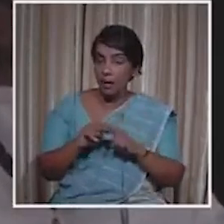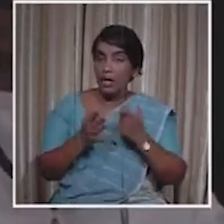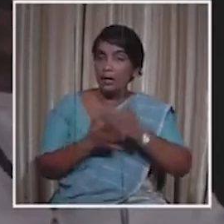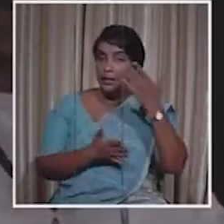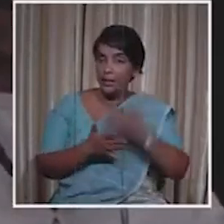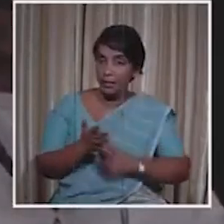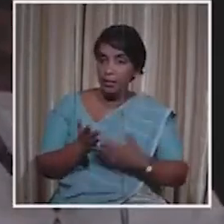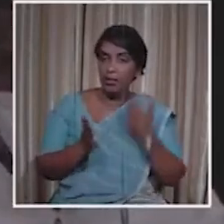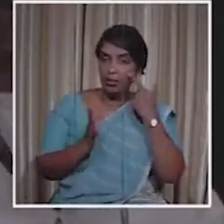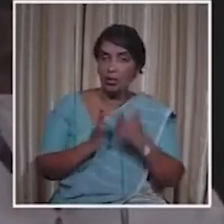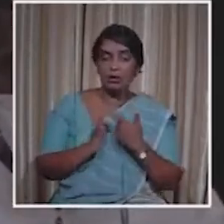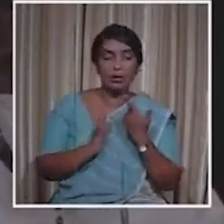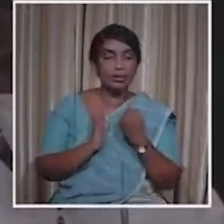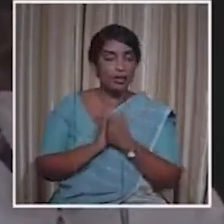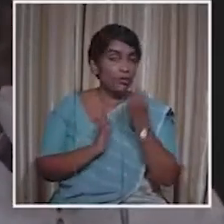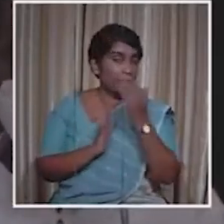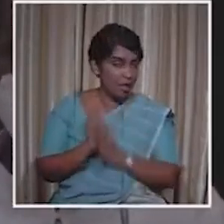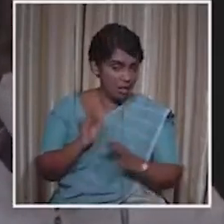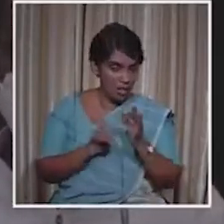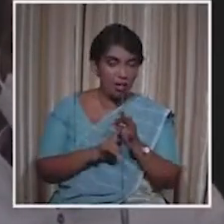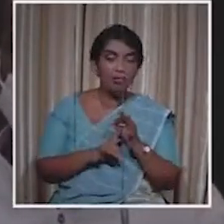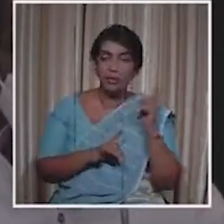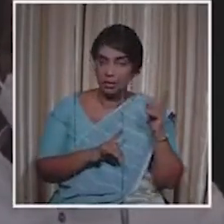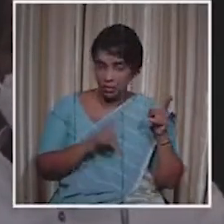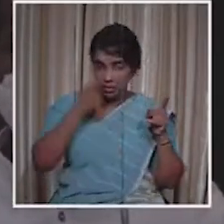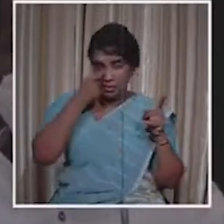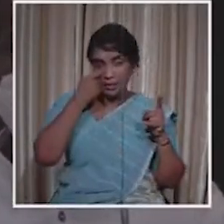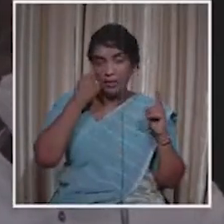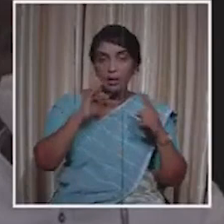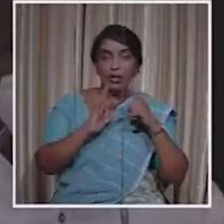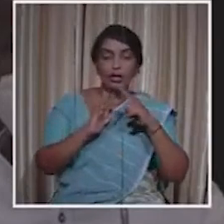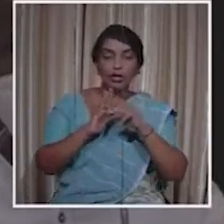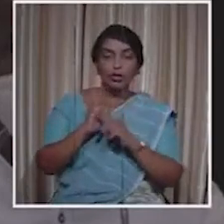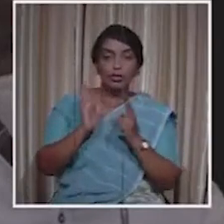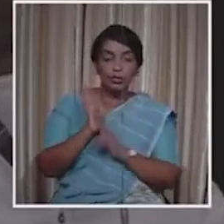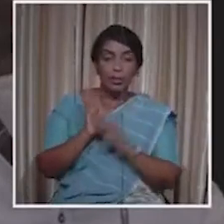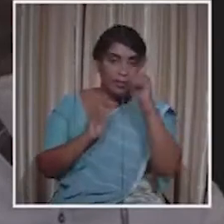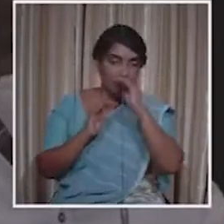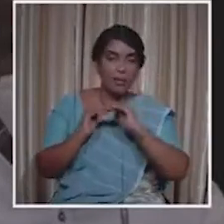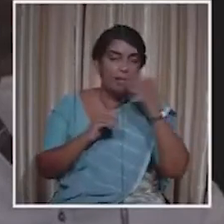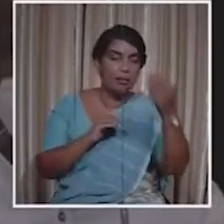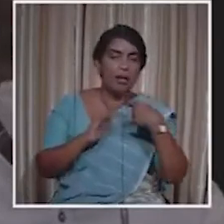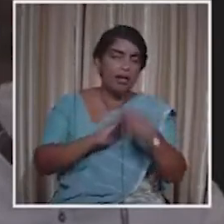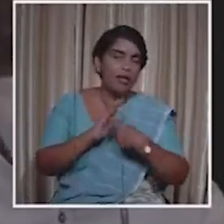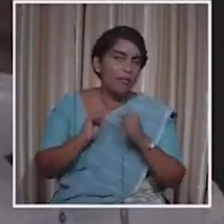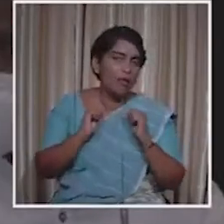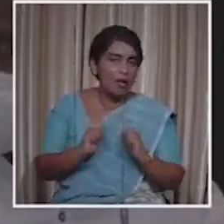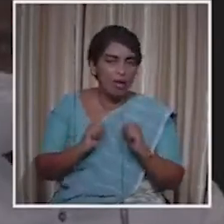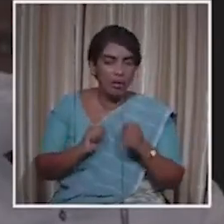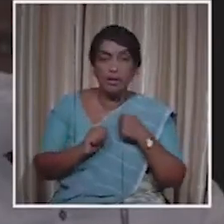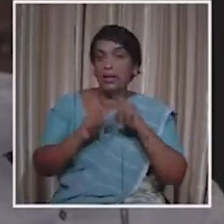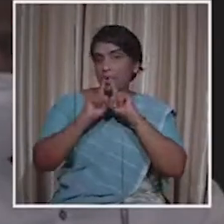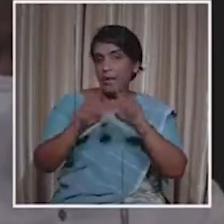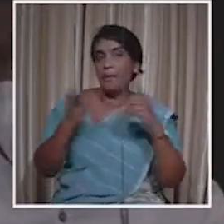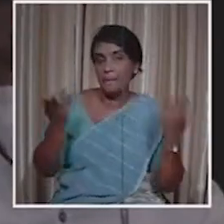நிதியமைச்சர் கௌரவ அலிசப்ரி அவர்கள் கூட சொன்னார், ஜூன் மாதத்துக்கு பிற்பாடு இலங்கையிலே என்ன நடக்கும் என்பதை எங்களால் கூற முடியாது.